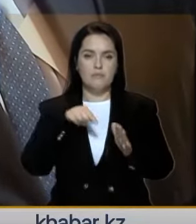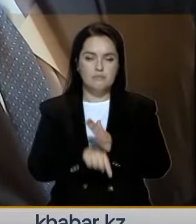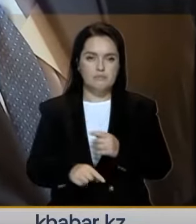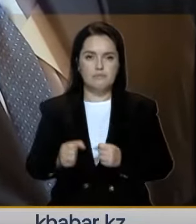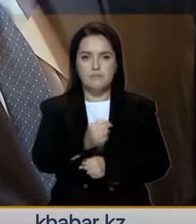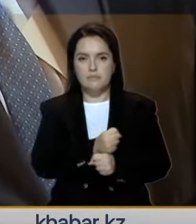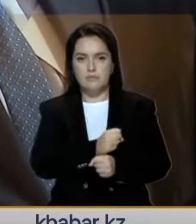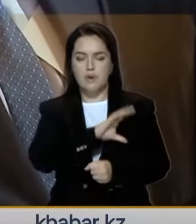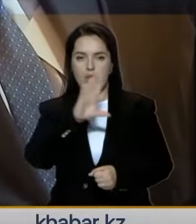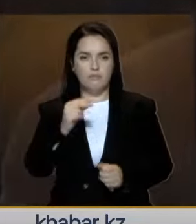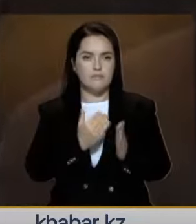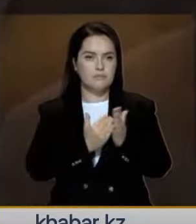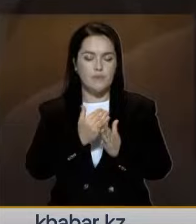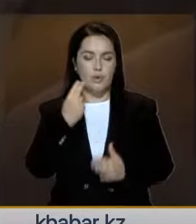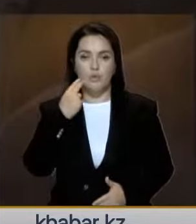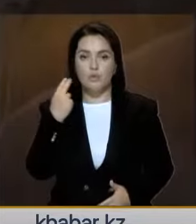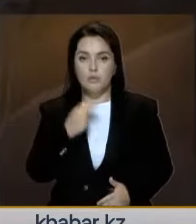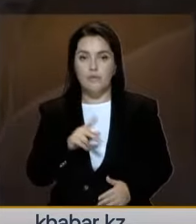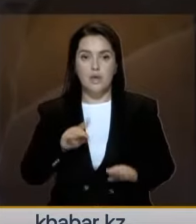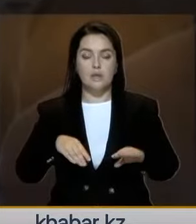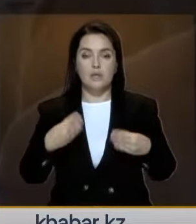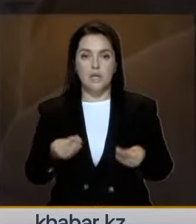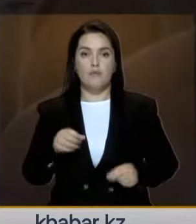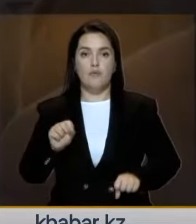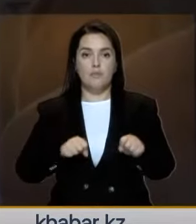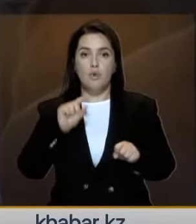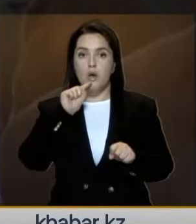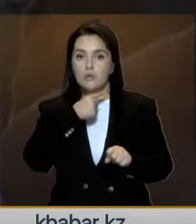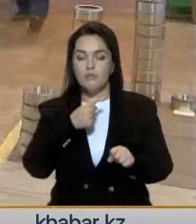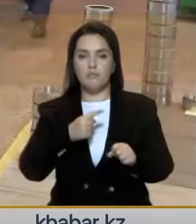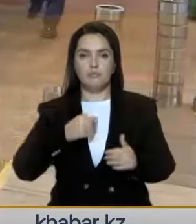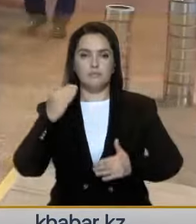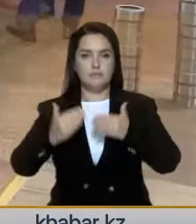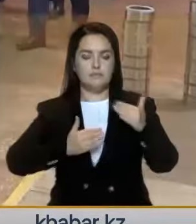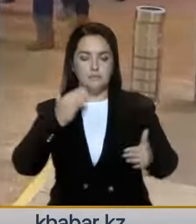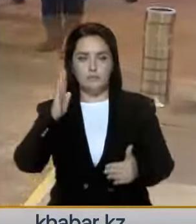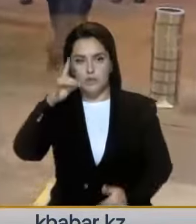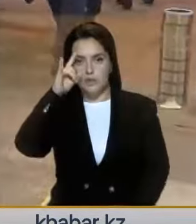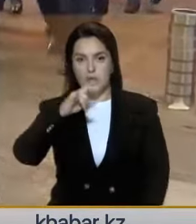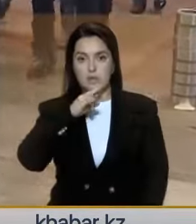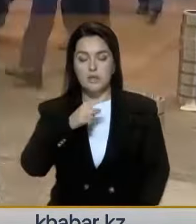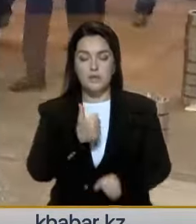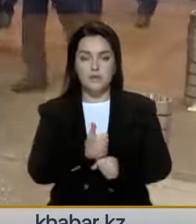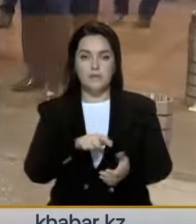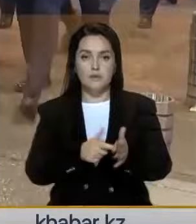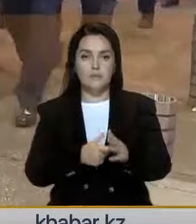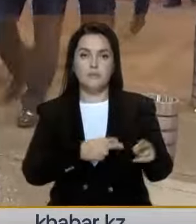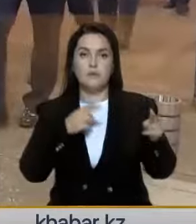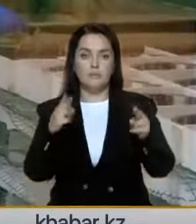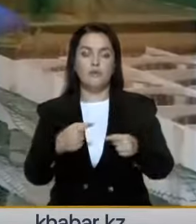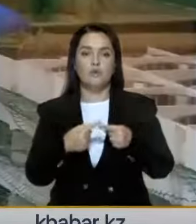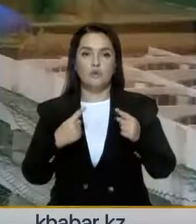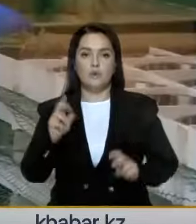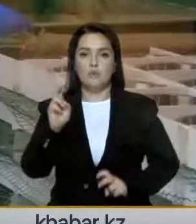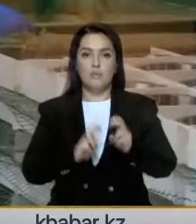системы безопасности на высочайшем уровне. И это даст возможность экономике развиваться в стране в целом. Глава Кабмина побывал и на других градообразующих